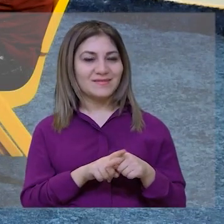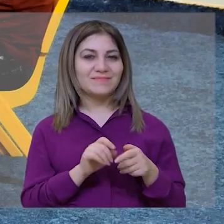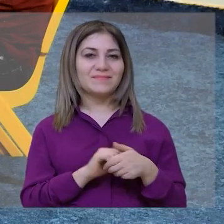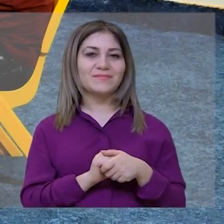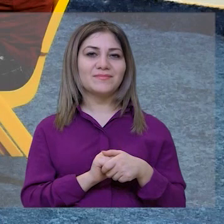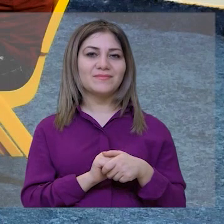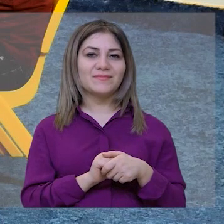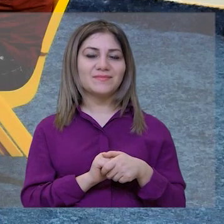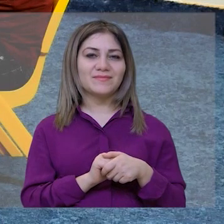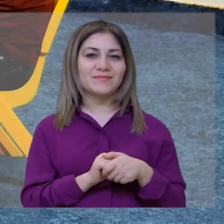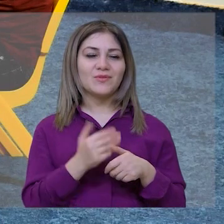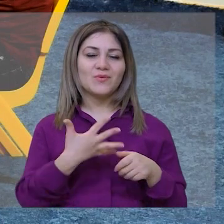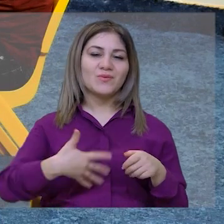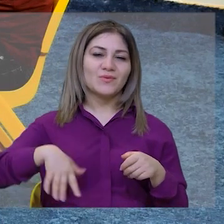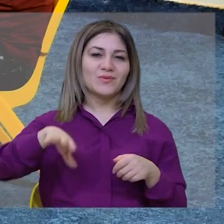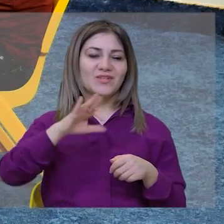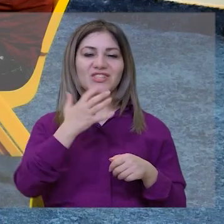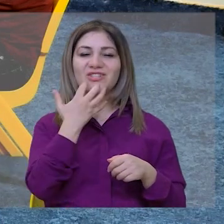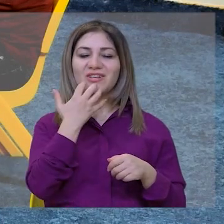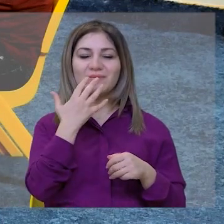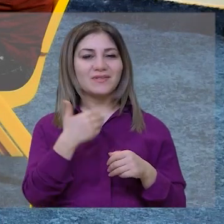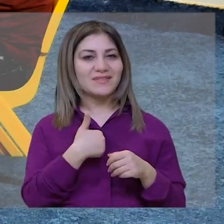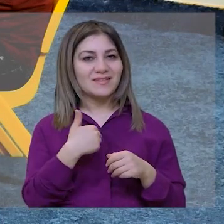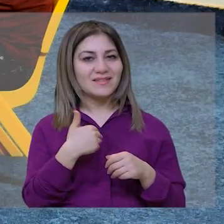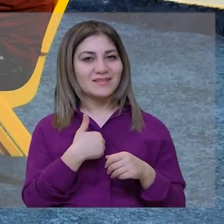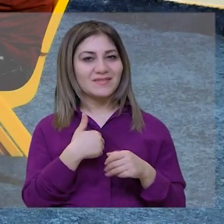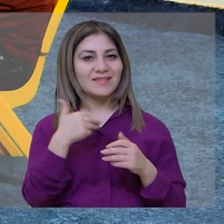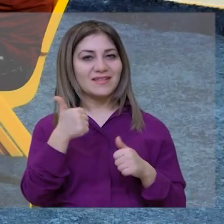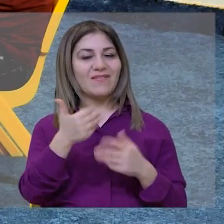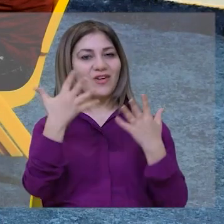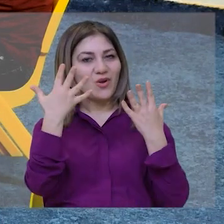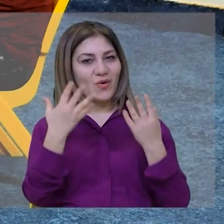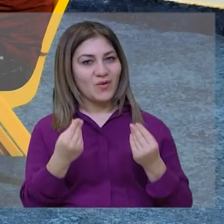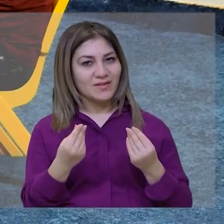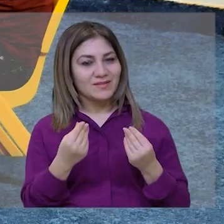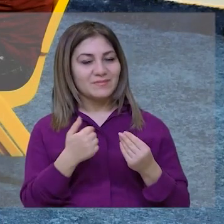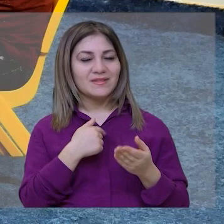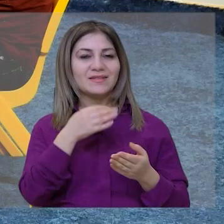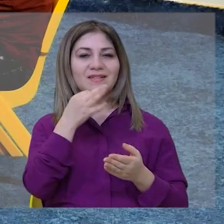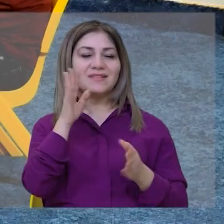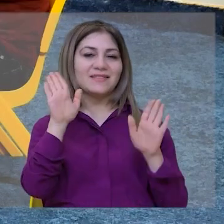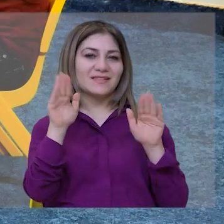նախատեսել էի այսքանը։ Ես ձեզ բոլորի ջերմորեն մաղթում եմ լավ օր, իսկ մենք ձեզ